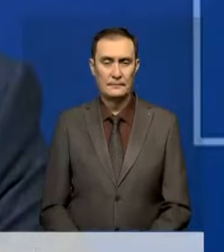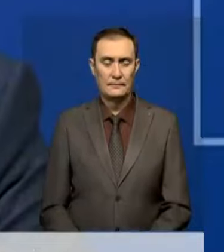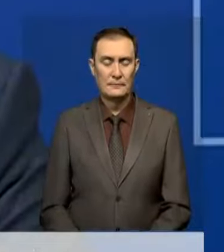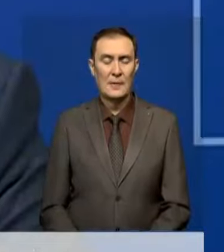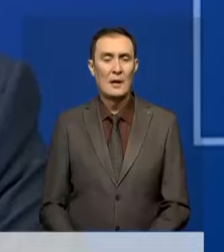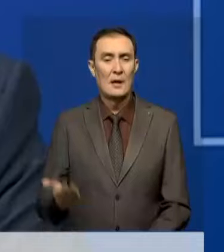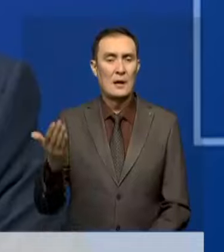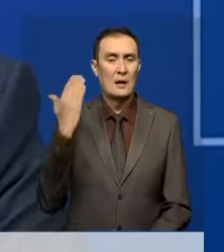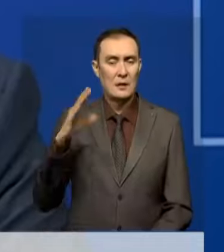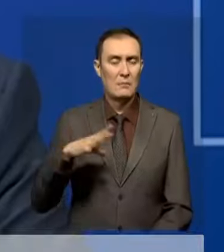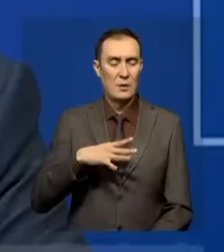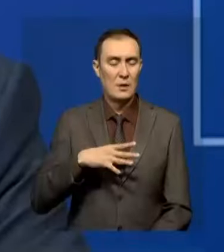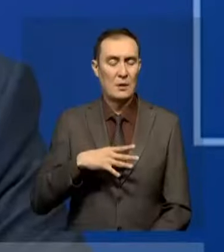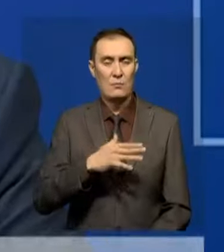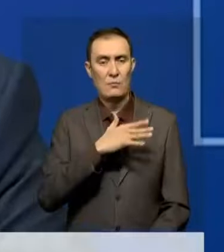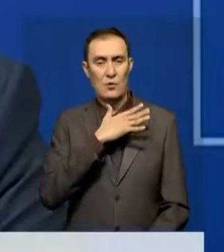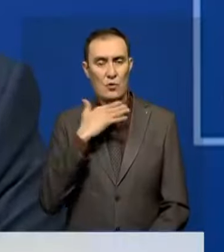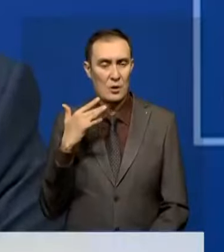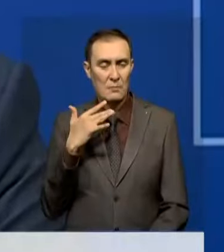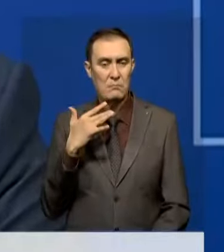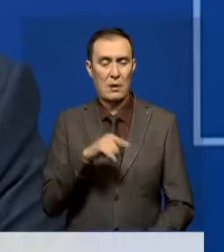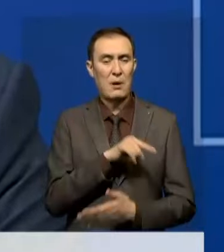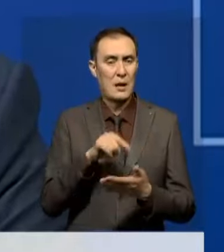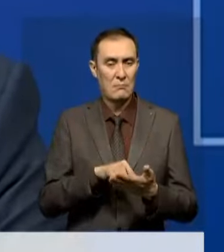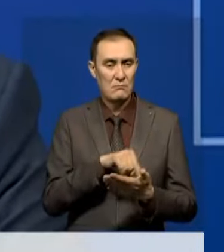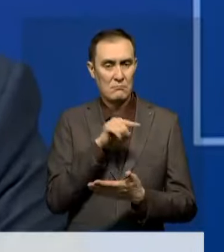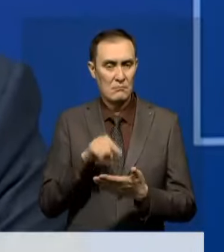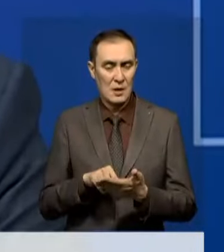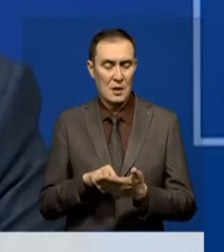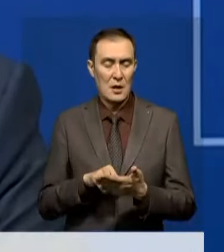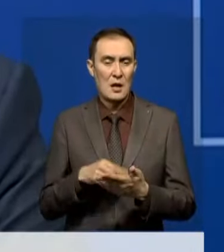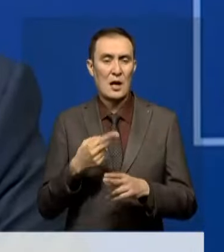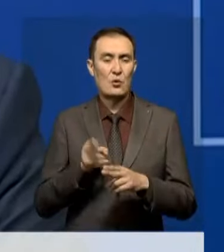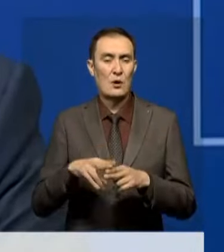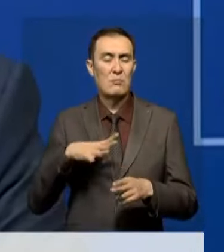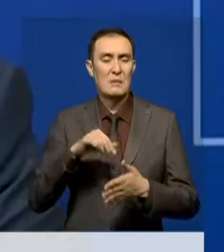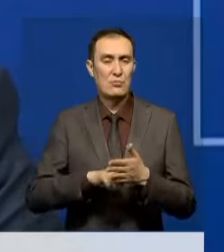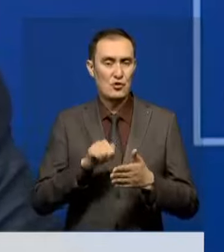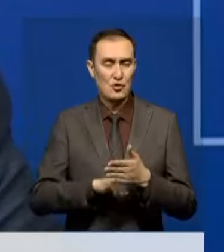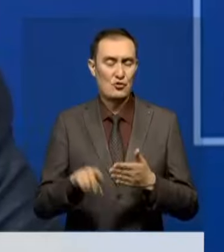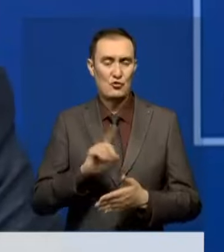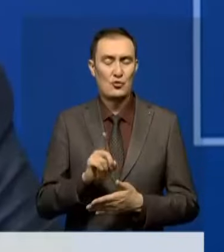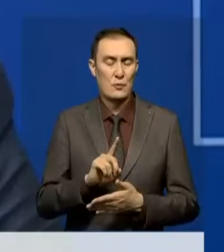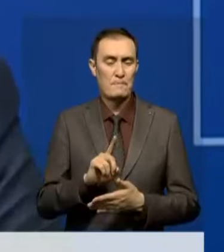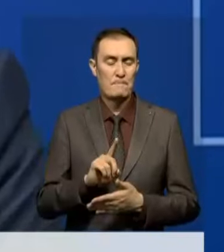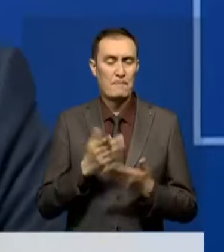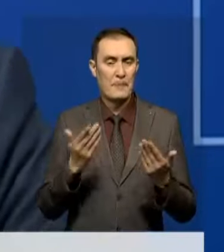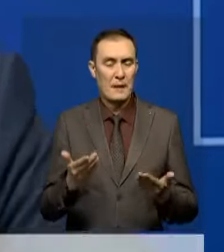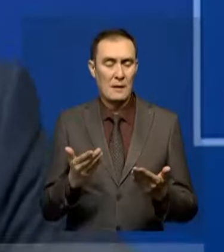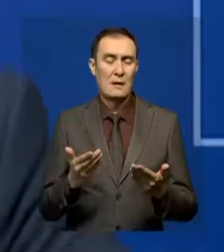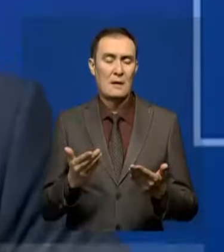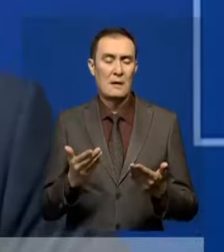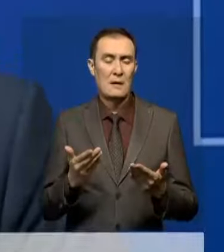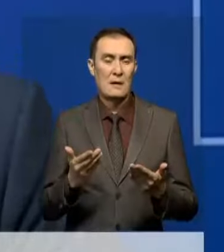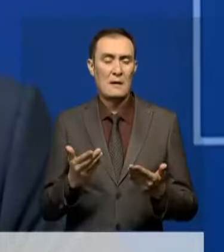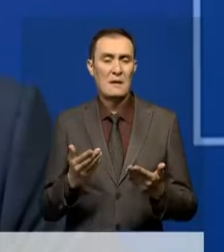Ранее было достаточно большое количество проблем, причина которых и была, конечно, и может быть и не только в